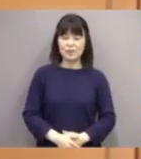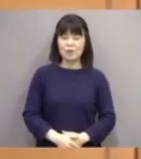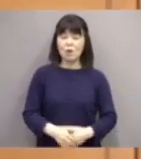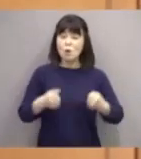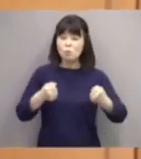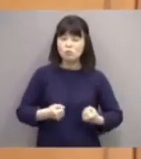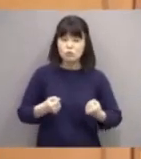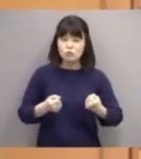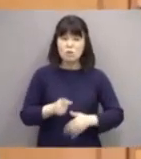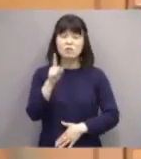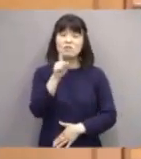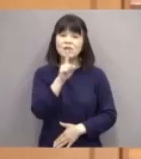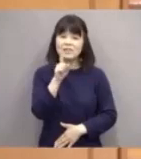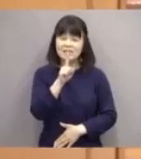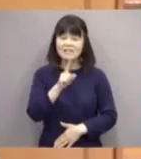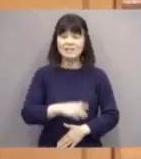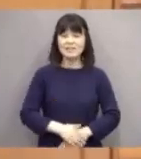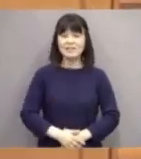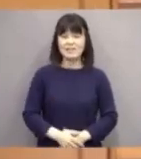が面白かったですか？